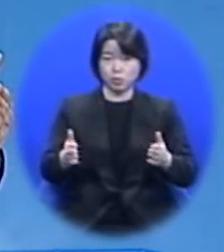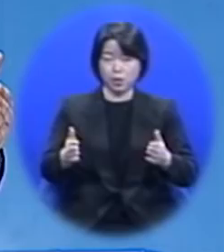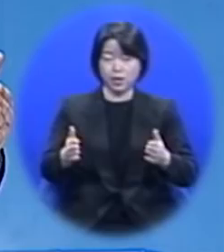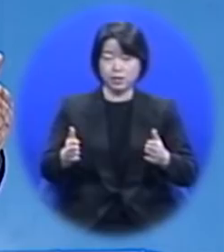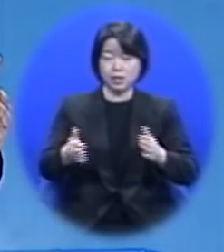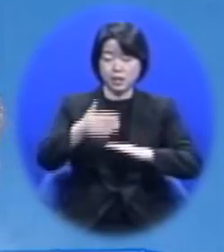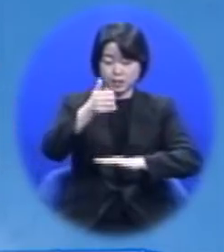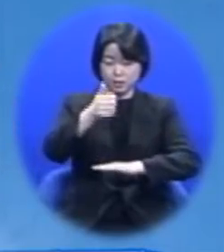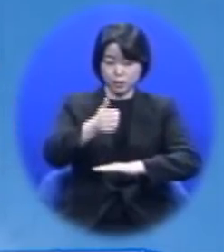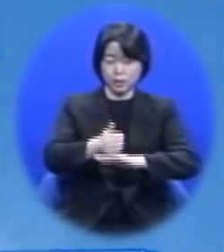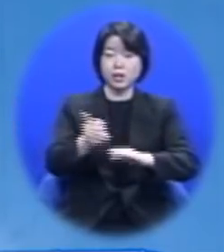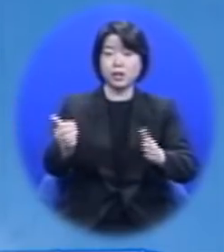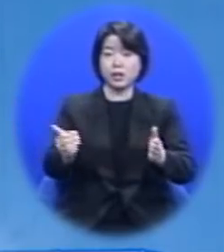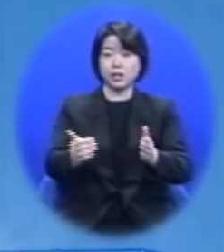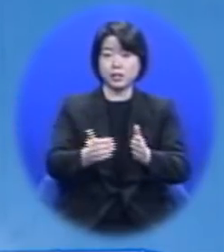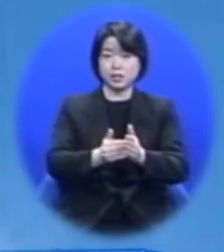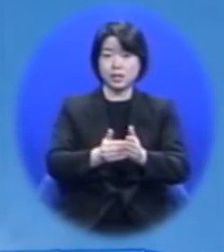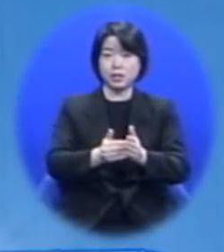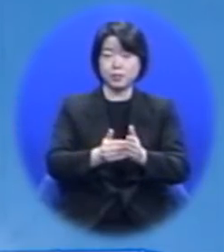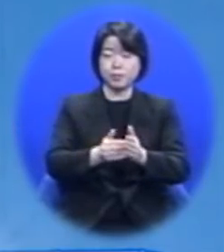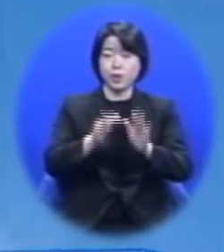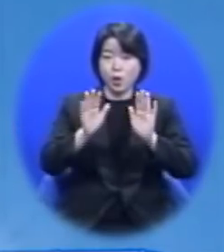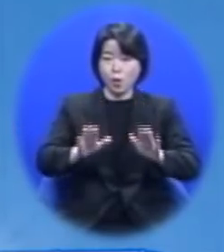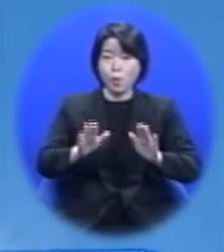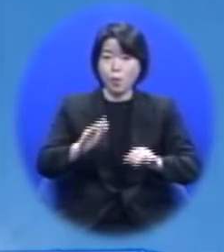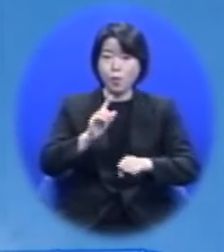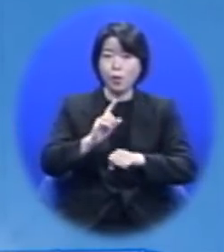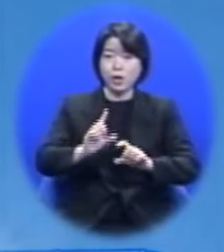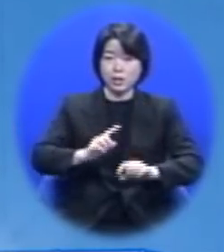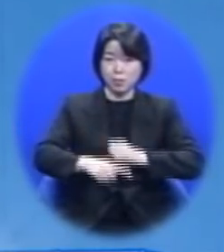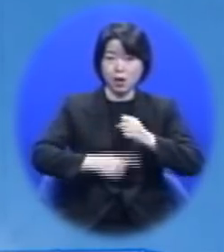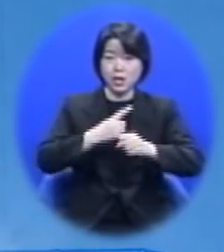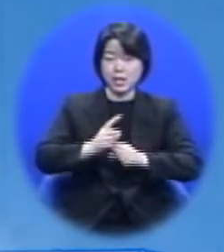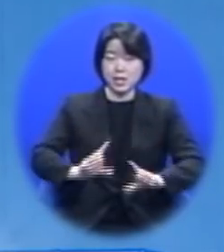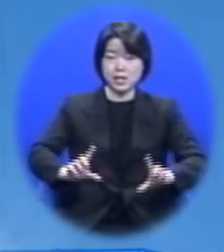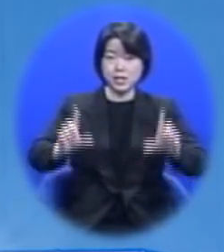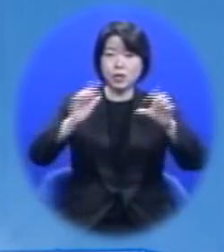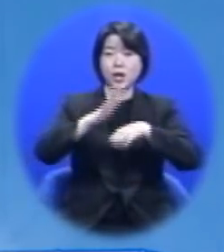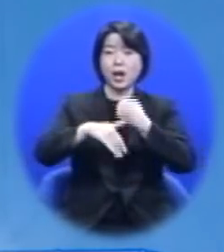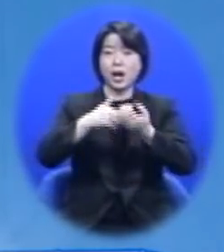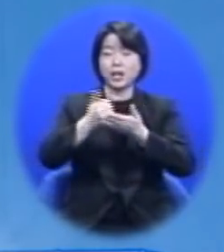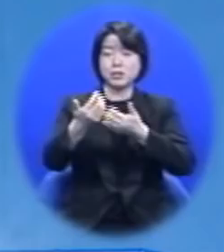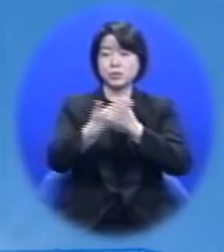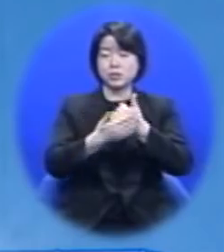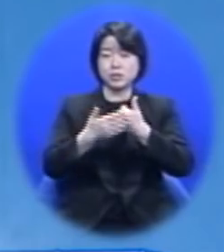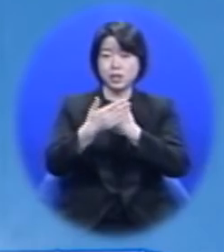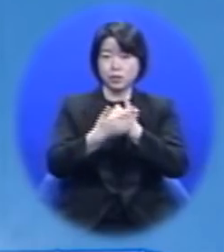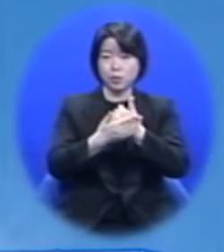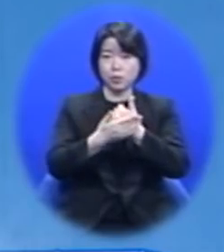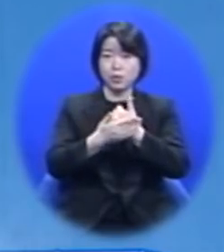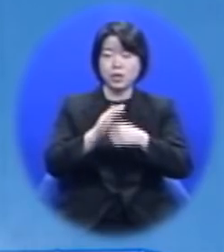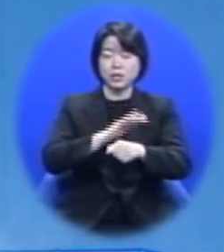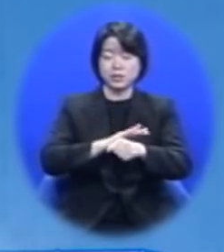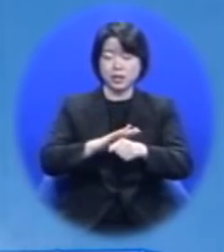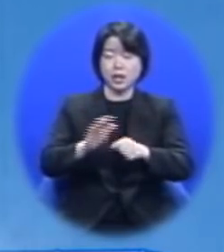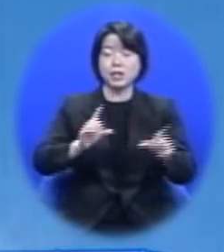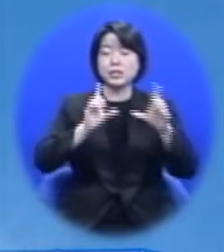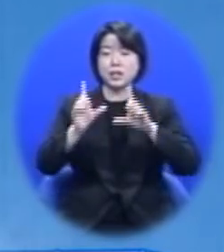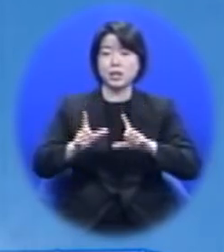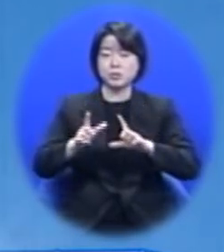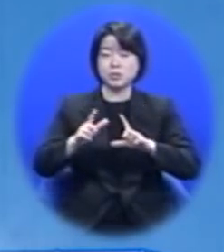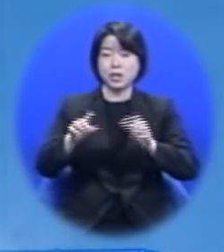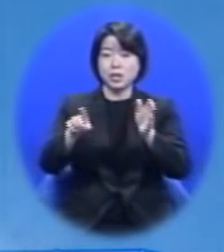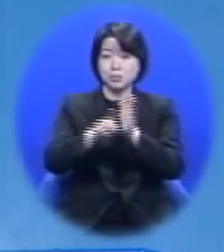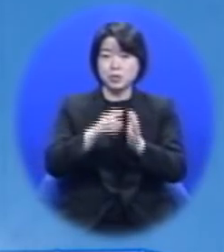마무리될 때 우리가 하나님 앞에 올한 해도 하나님의 은혜로 살았습니다. 라는 신앙 고백과 함께